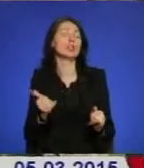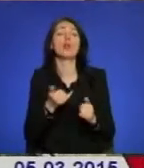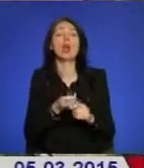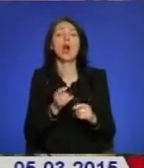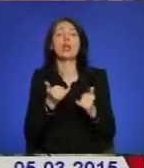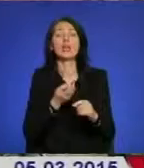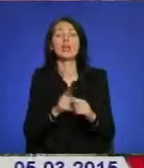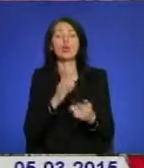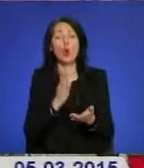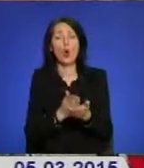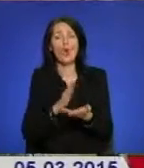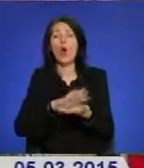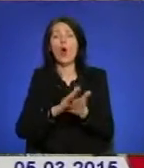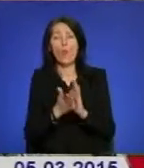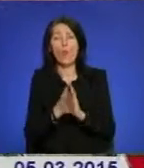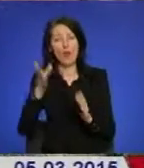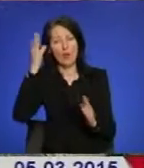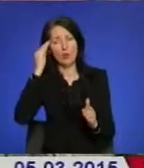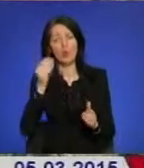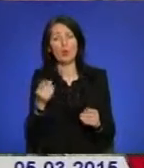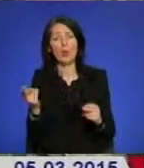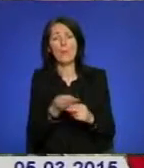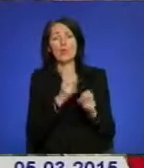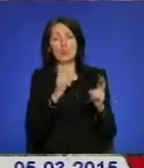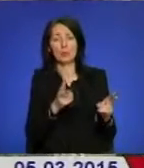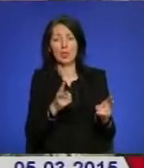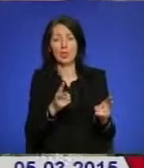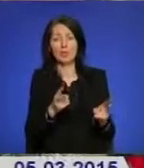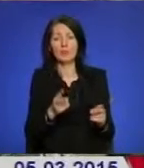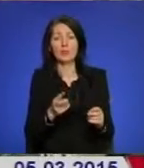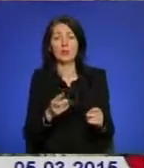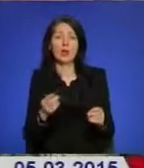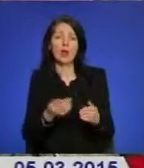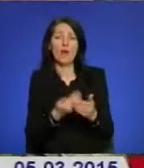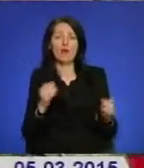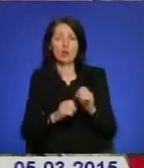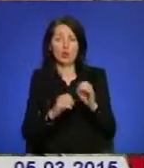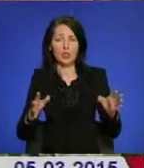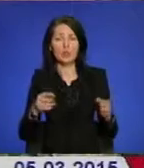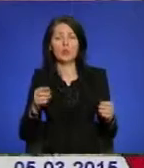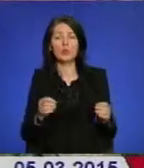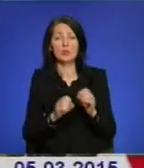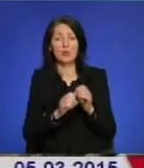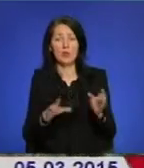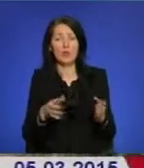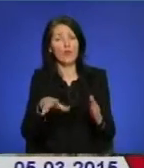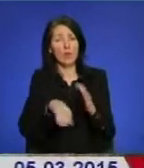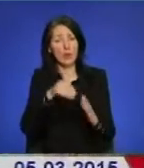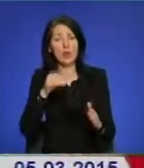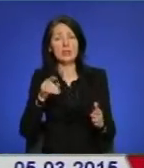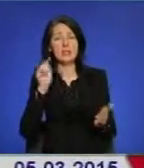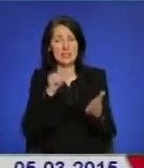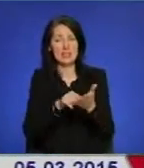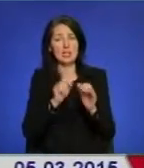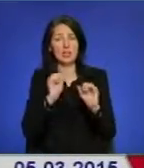умов, враховуючи безпечні віддалення від розриву снарядів, за яких обирається ціль і можливість її ураження. Анатолій